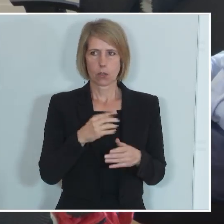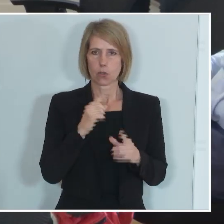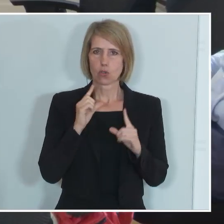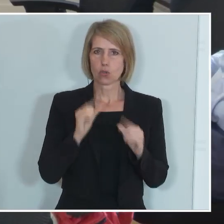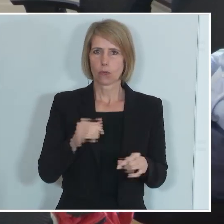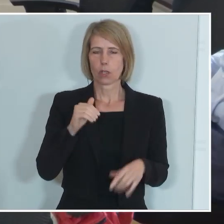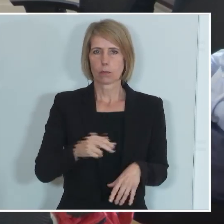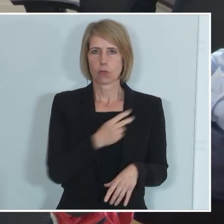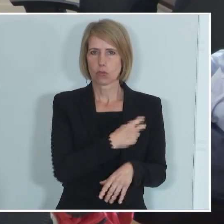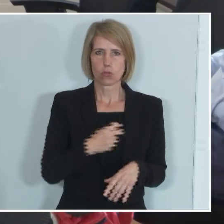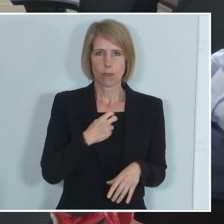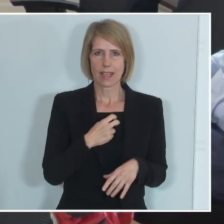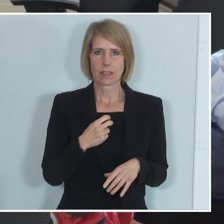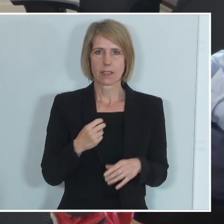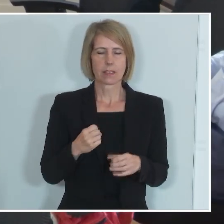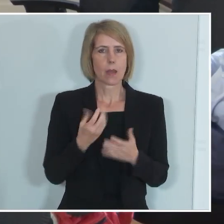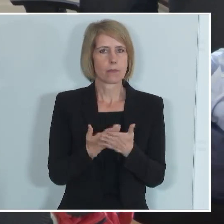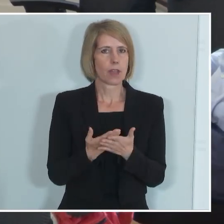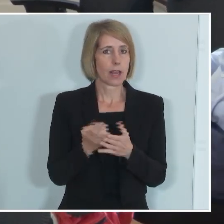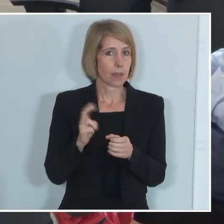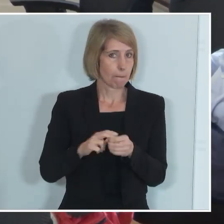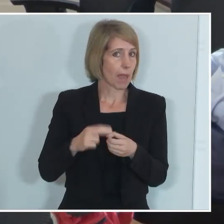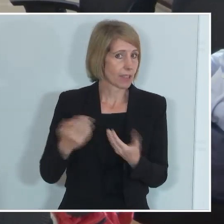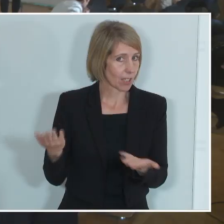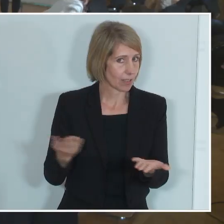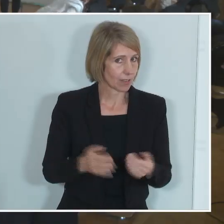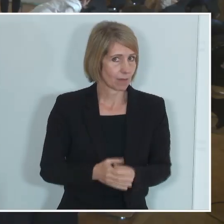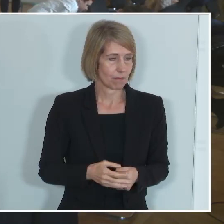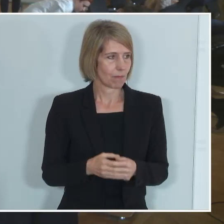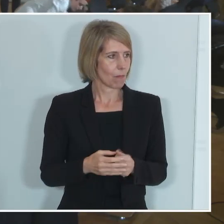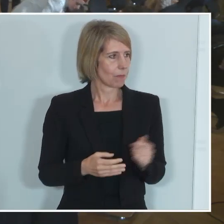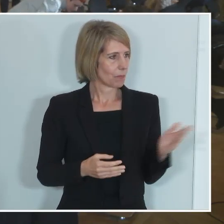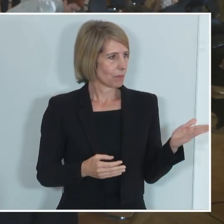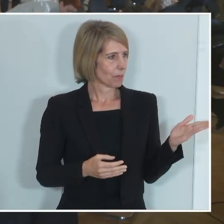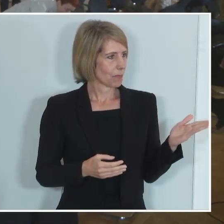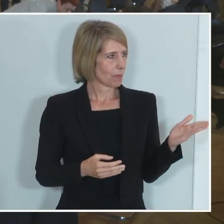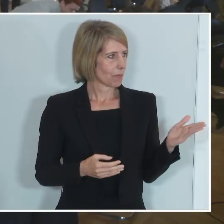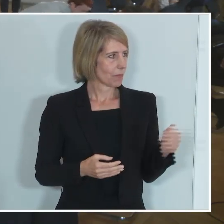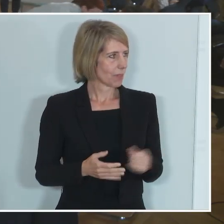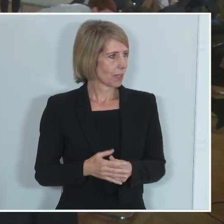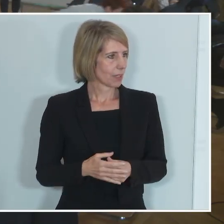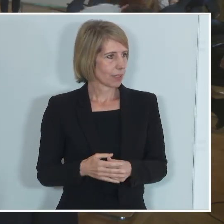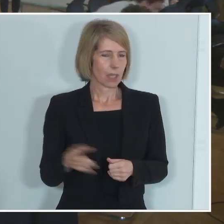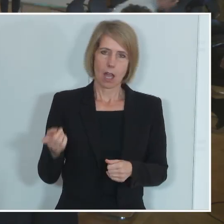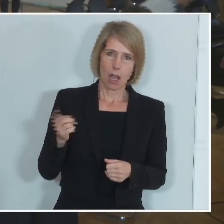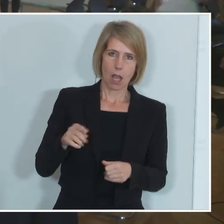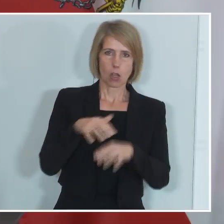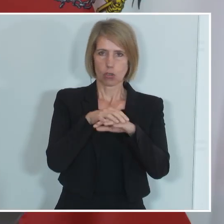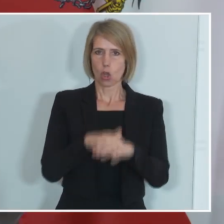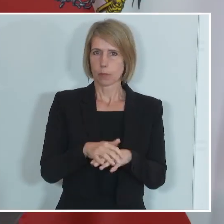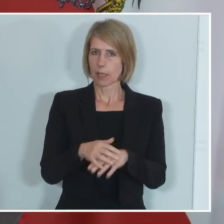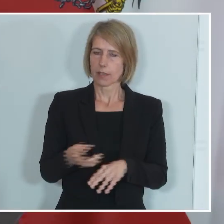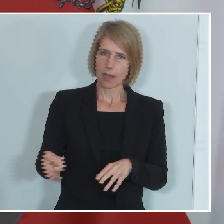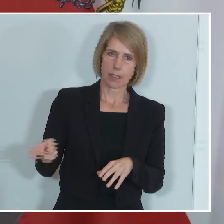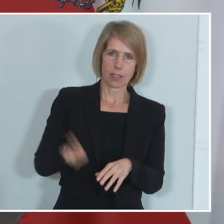einen Beitritt empfehlen. Vielen Dank. Wir nehmen auch Großbritannien wieder, wenn Sie wollen. Wenn Sie